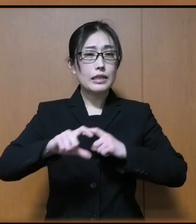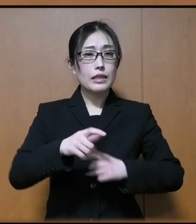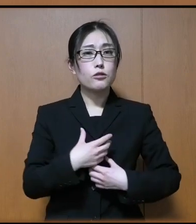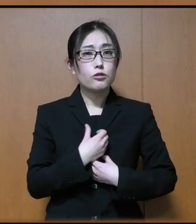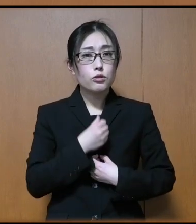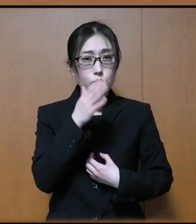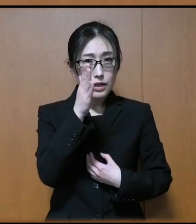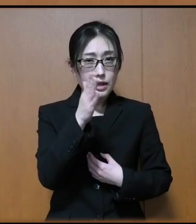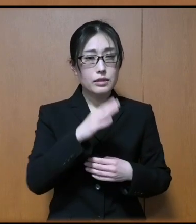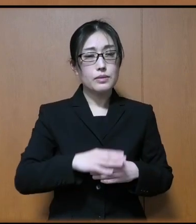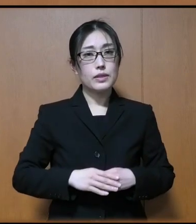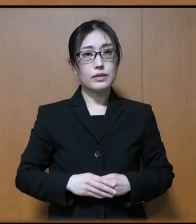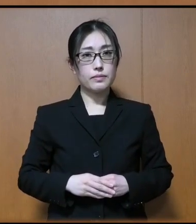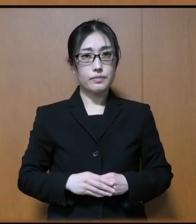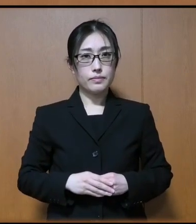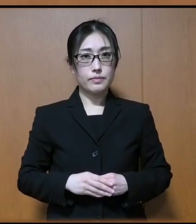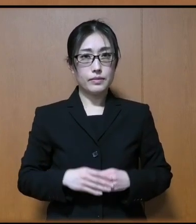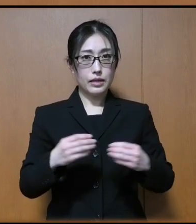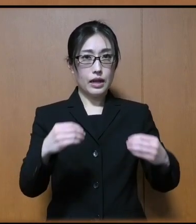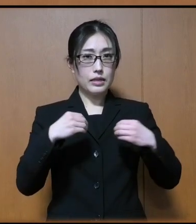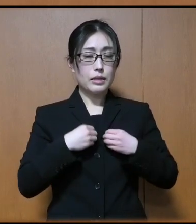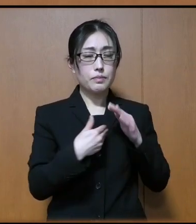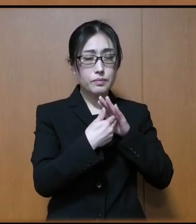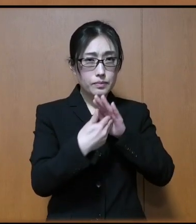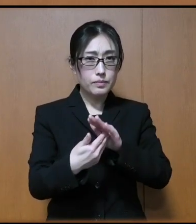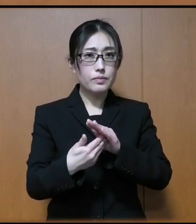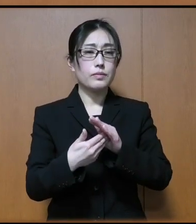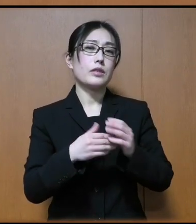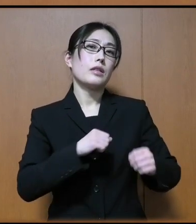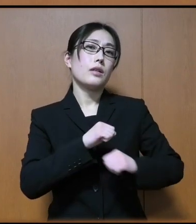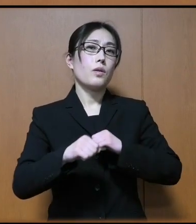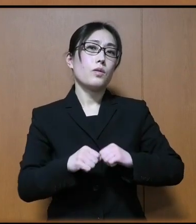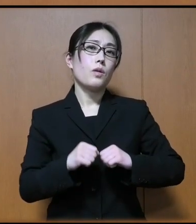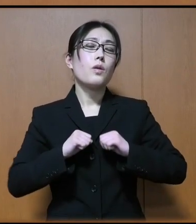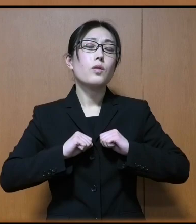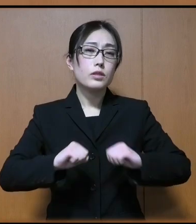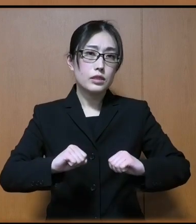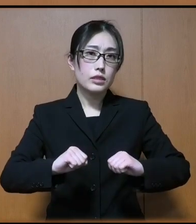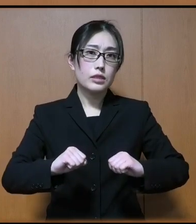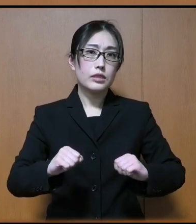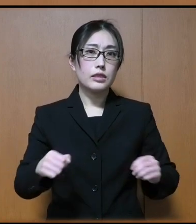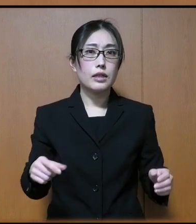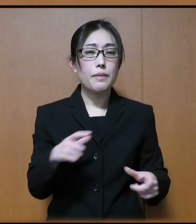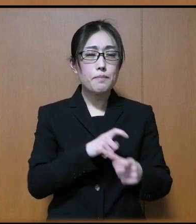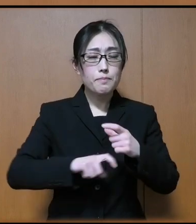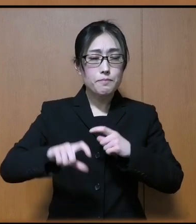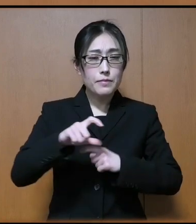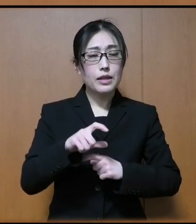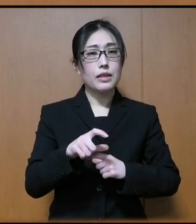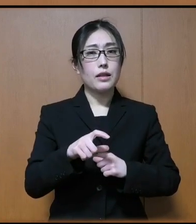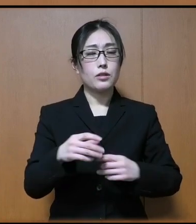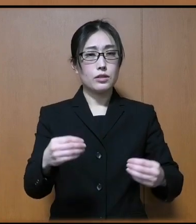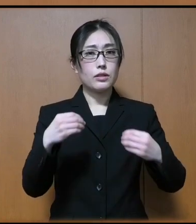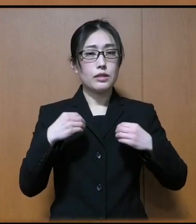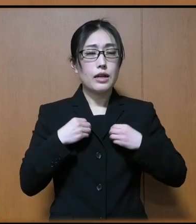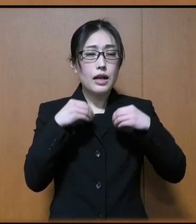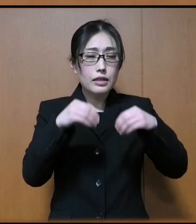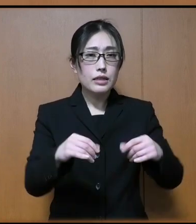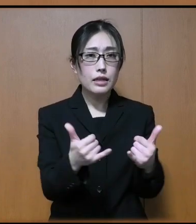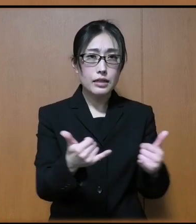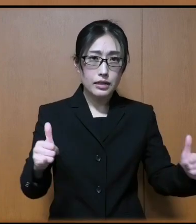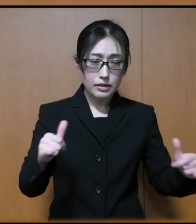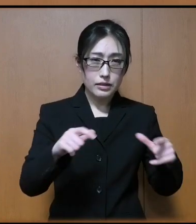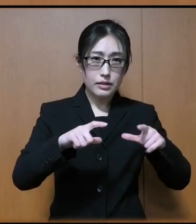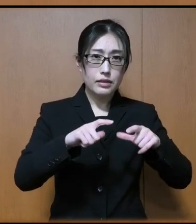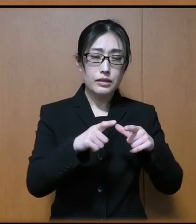。感染防止行動を実践していただき、これ以上の感染拡大や医療の逼迫を